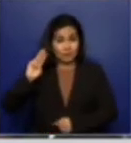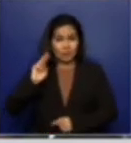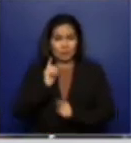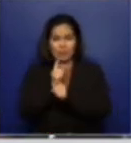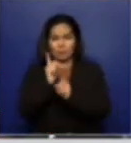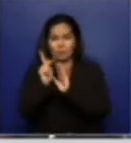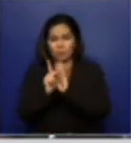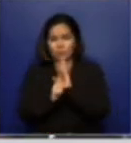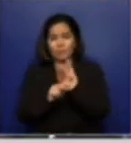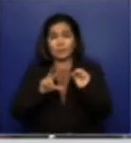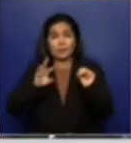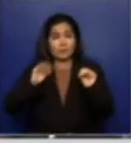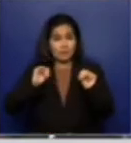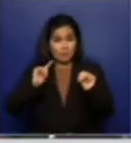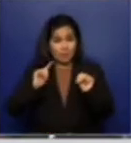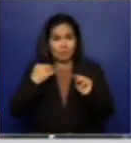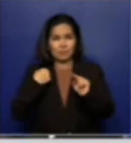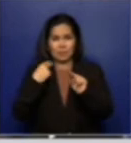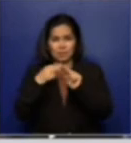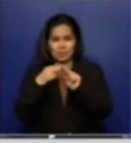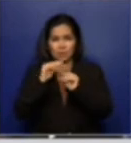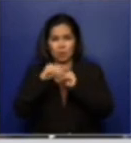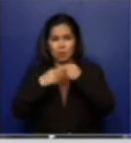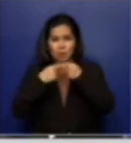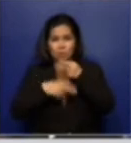รา41จำนวน37โครงการ